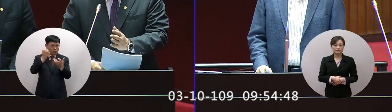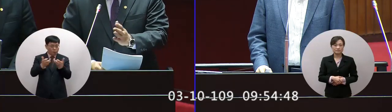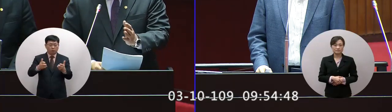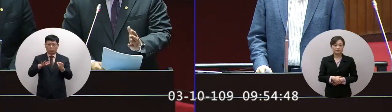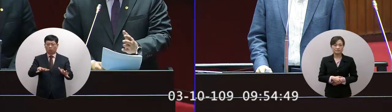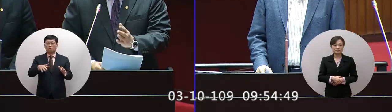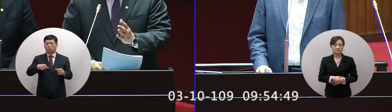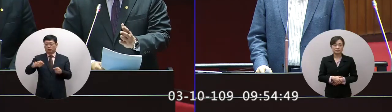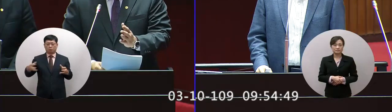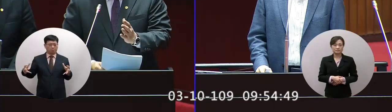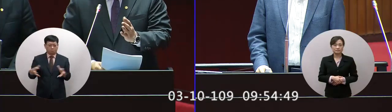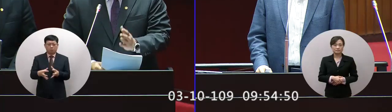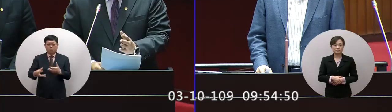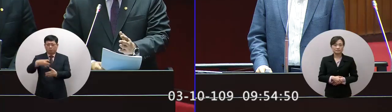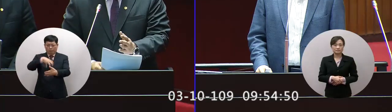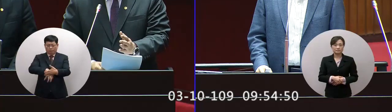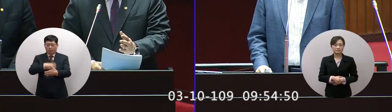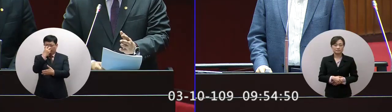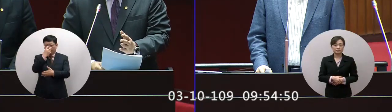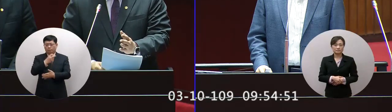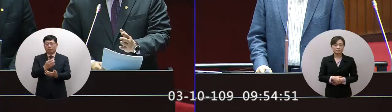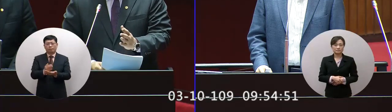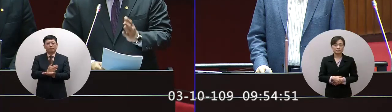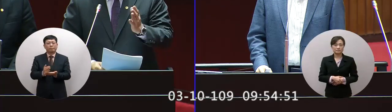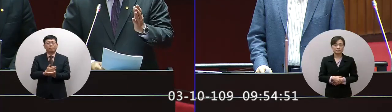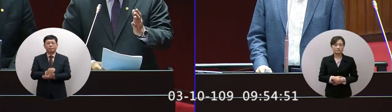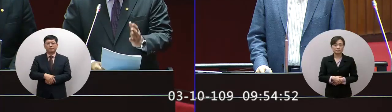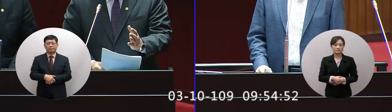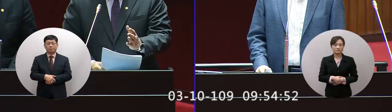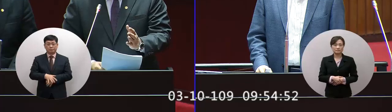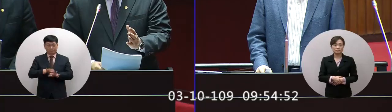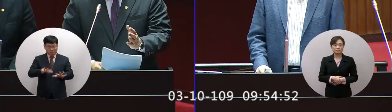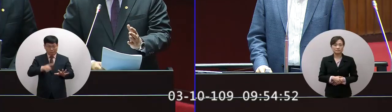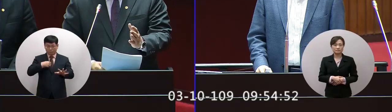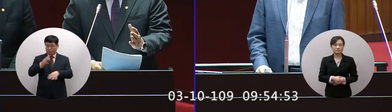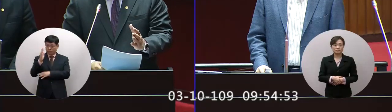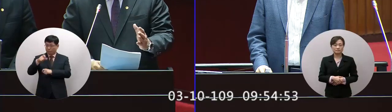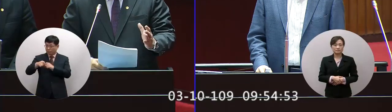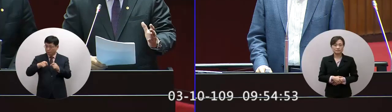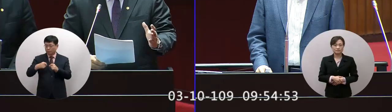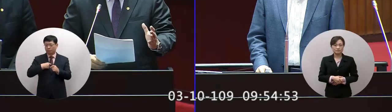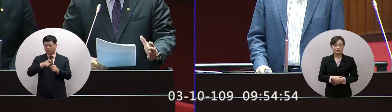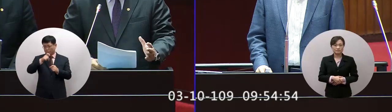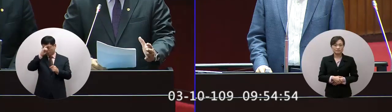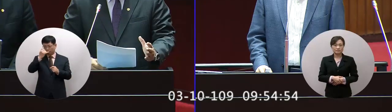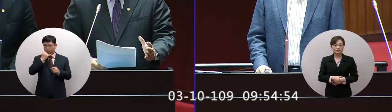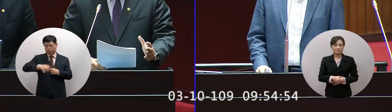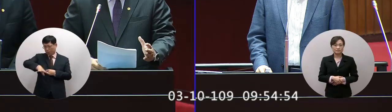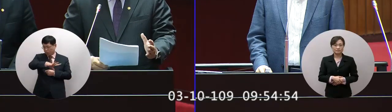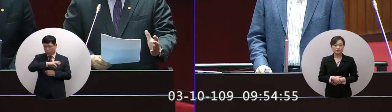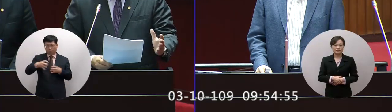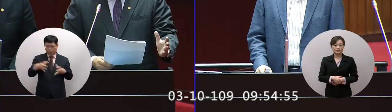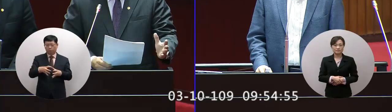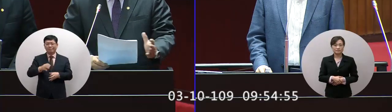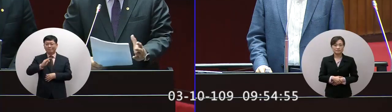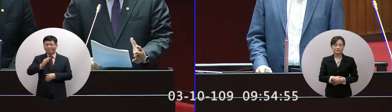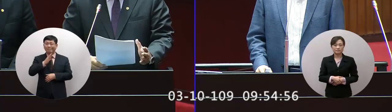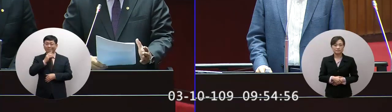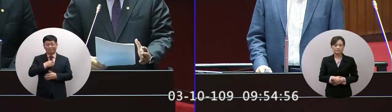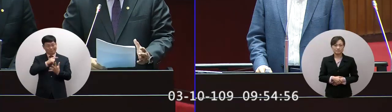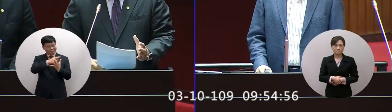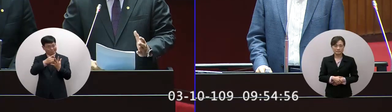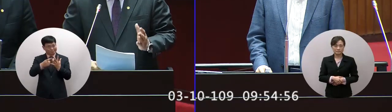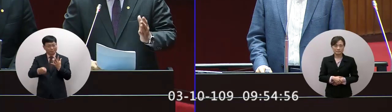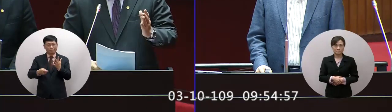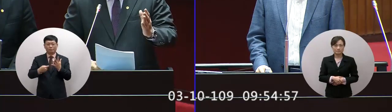入这个部分来做检讨规划。所以在政策方向上，我们希望做全套，但是在顺序